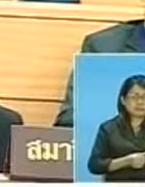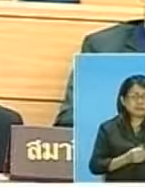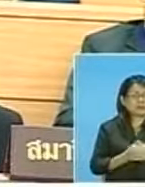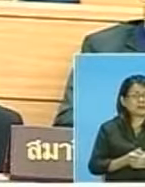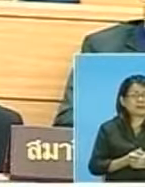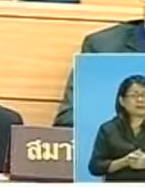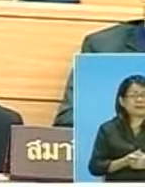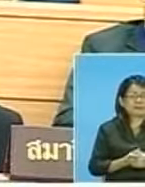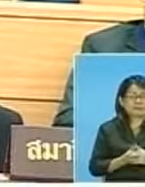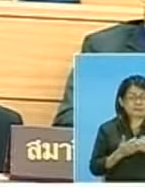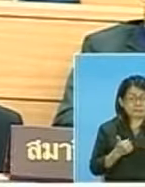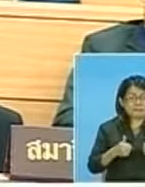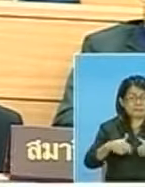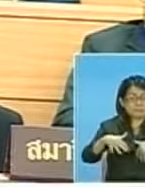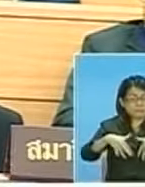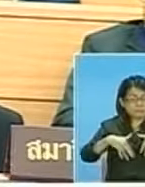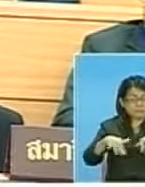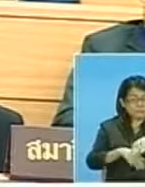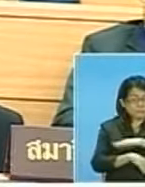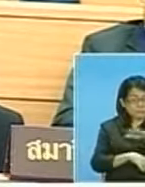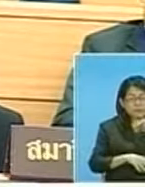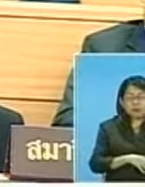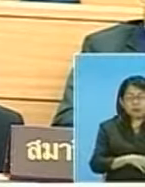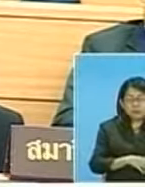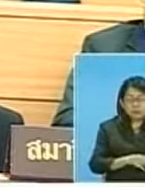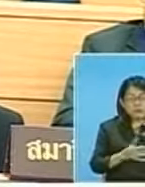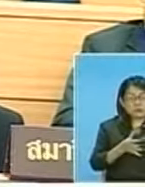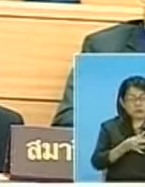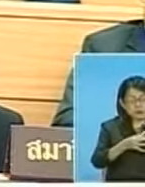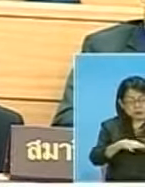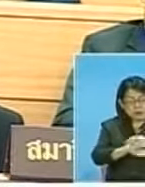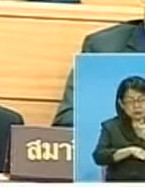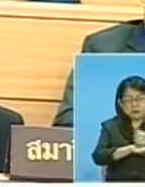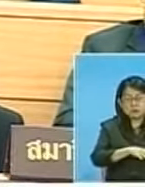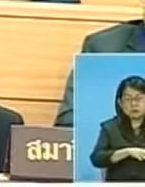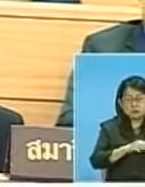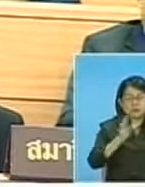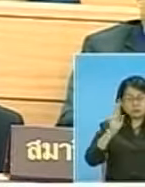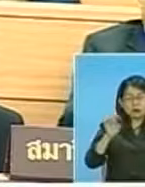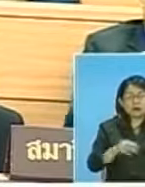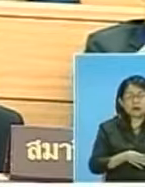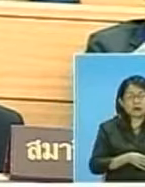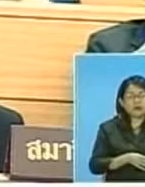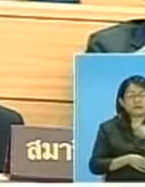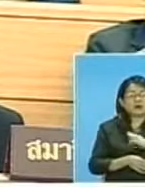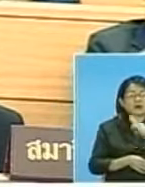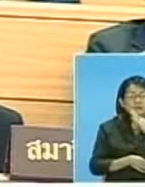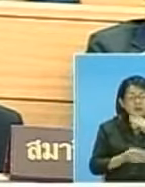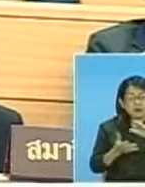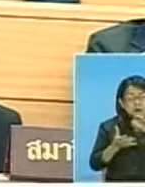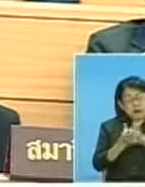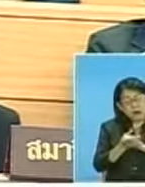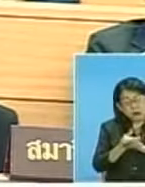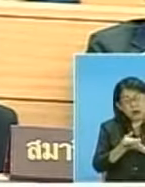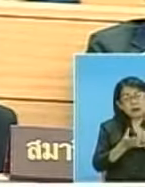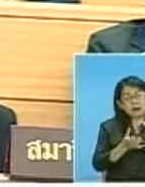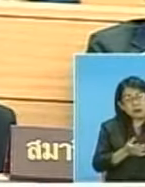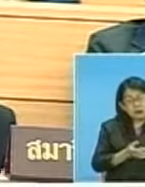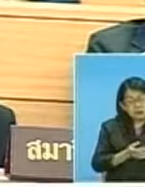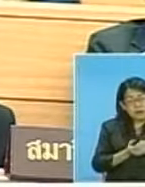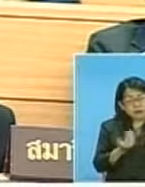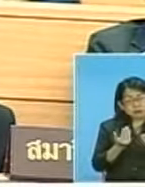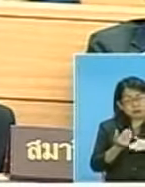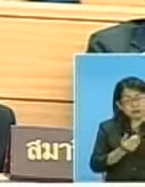ที่พอจะรู้เรื่องการเมืองเนี่ยก็คงจะเข้าใจได้ว่าถ้าหากบุคคลเหล่านี้เนี่ยเข้ามาเป็นสมาชิกสสร.แล้